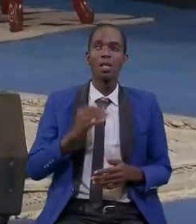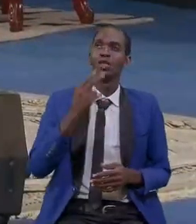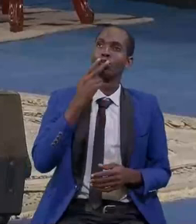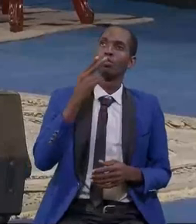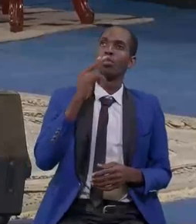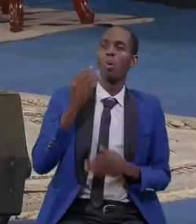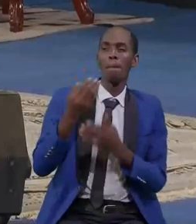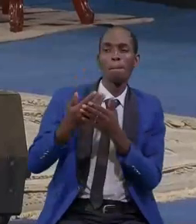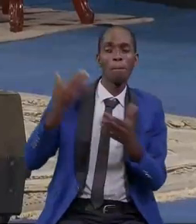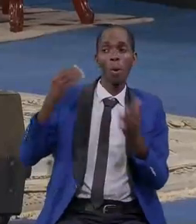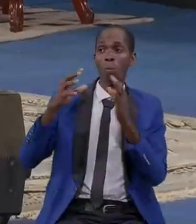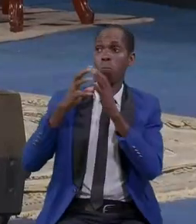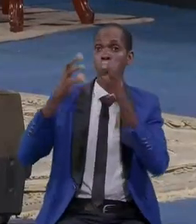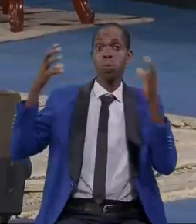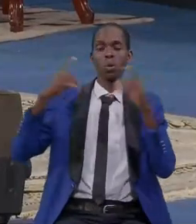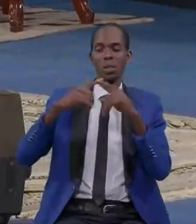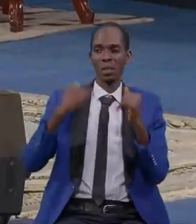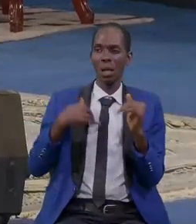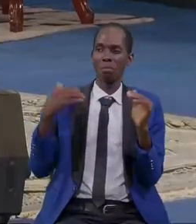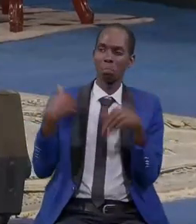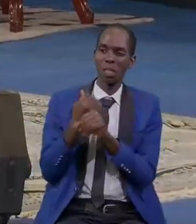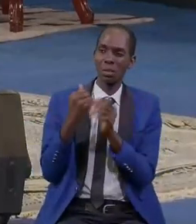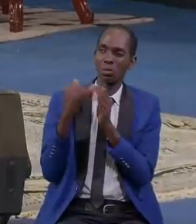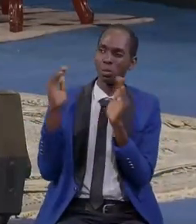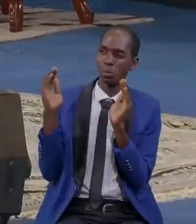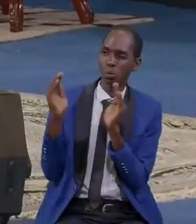je fumais beaucoup avant, mais je fume un peu maintenant. Il n'y a rien de pareil.